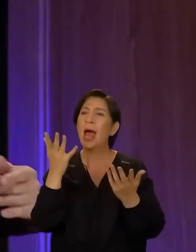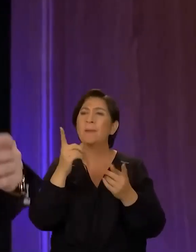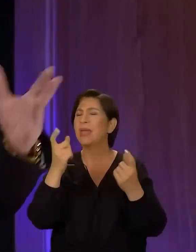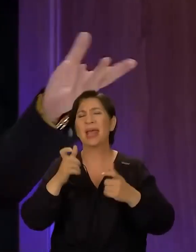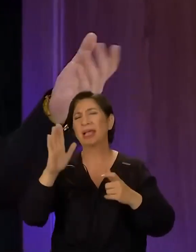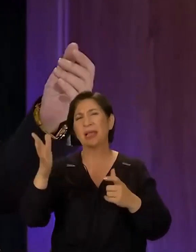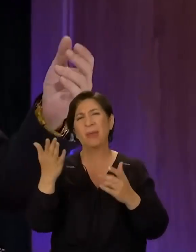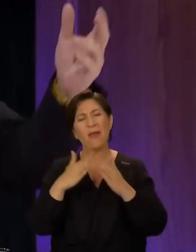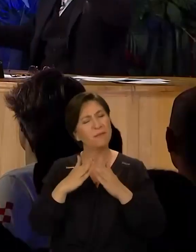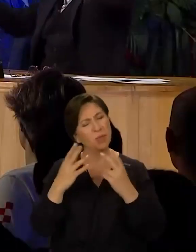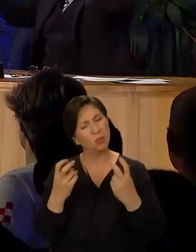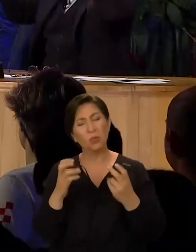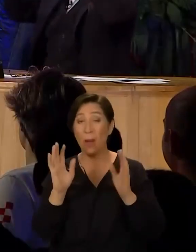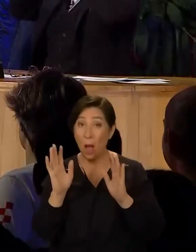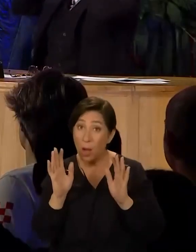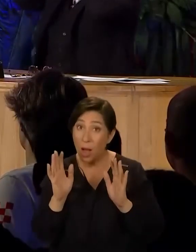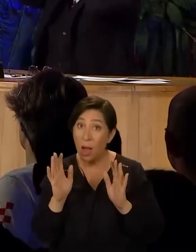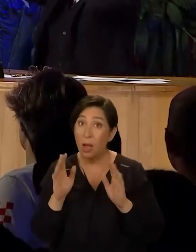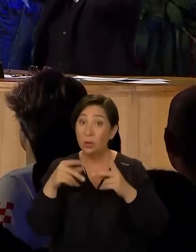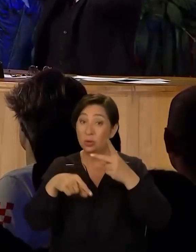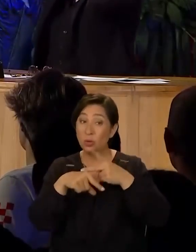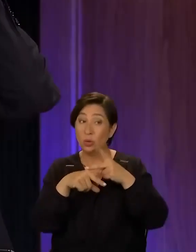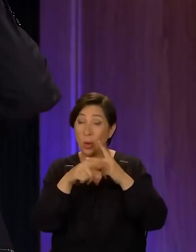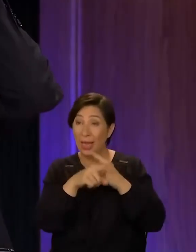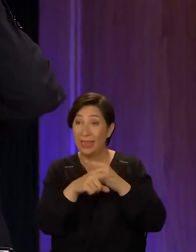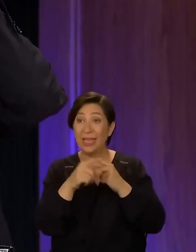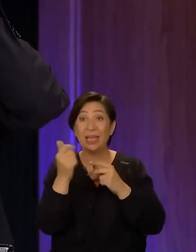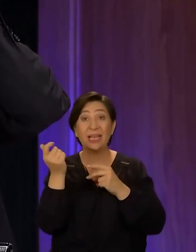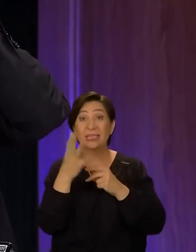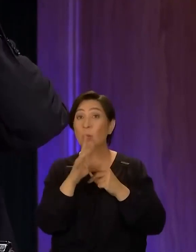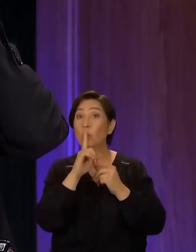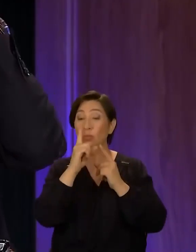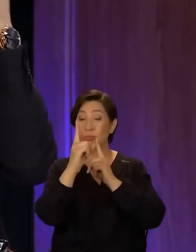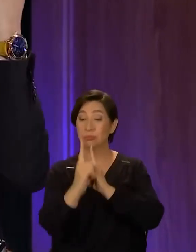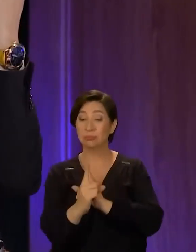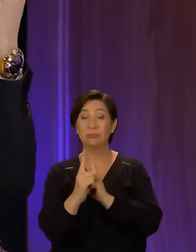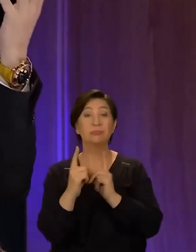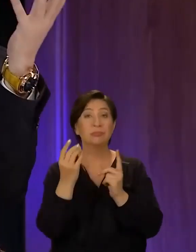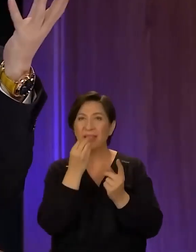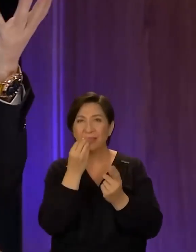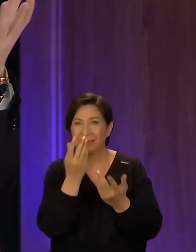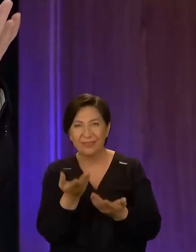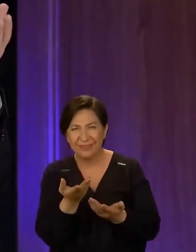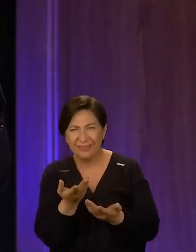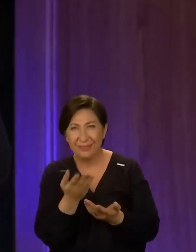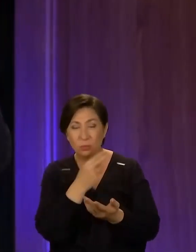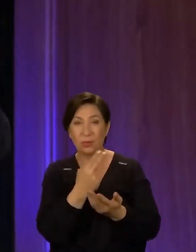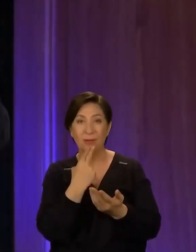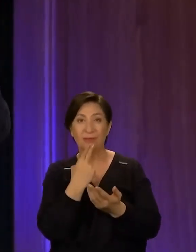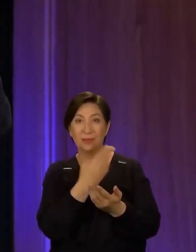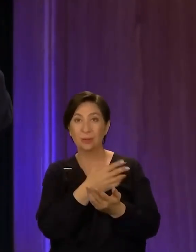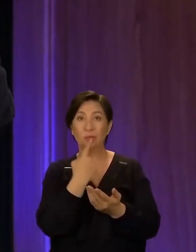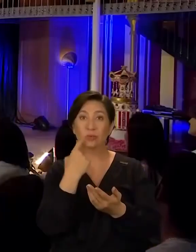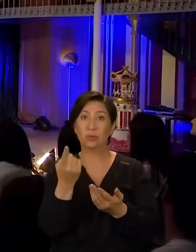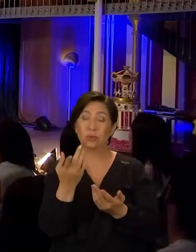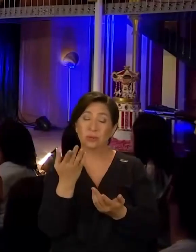Herhangi bir yere giderim, daha evimde de oturuyorum. Ama yani Zuhal'in yani kaç kere mum ışığında yemek yedim ve bu hanımefendinin